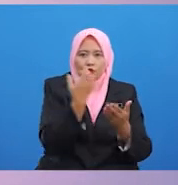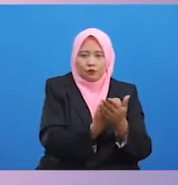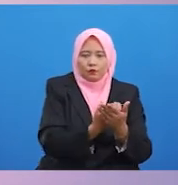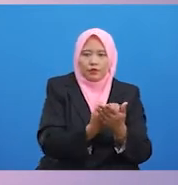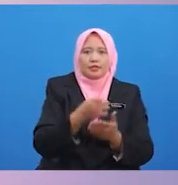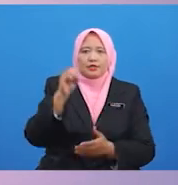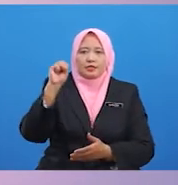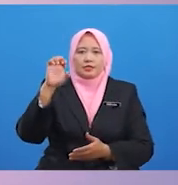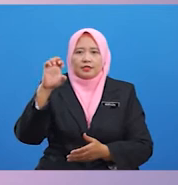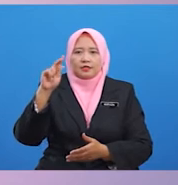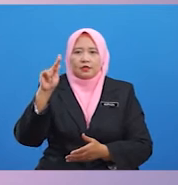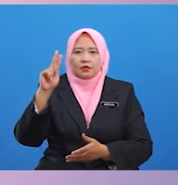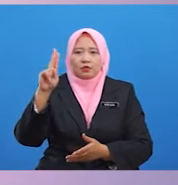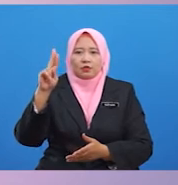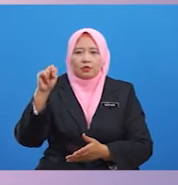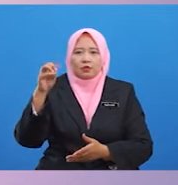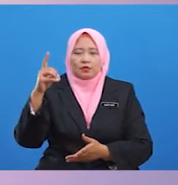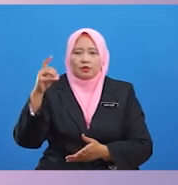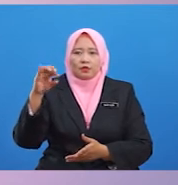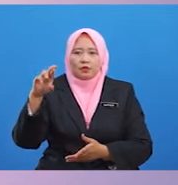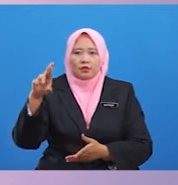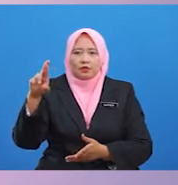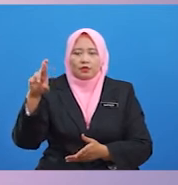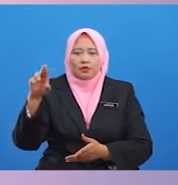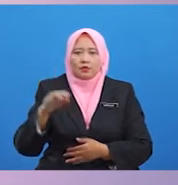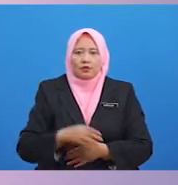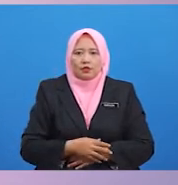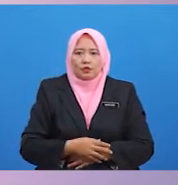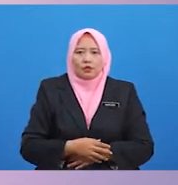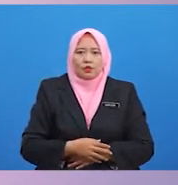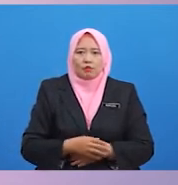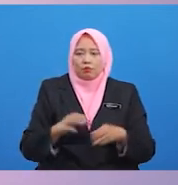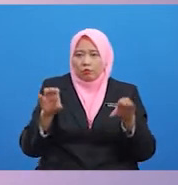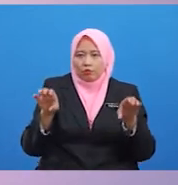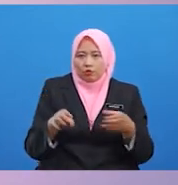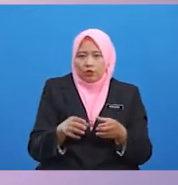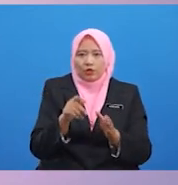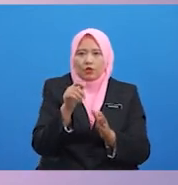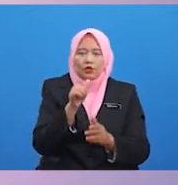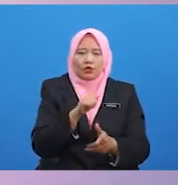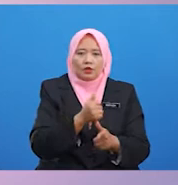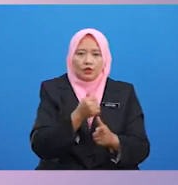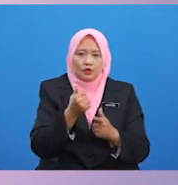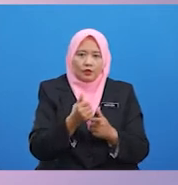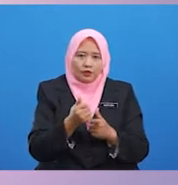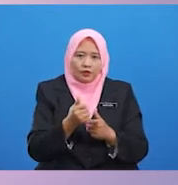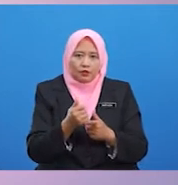untuk sektor sekunder pula ialah pembuatan atau perindustrian dan